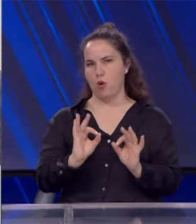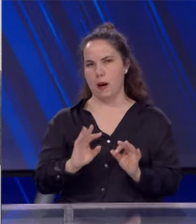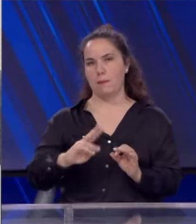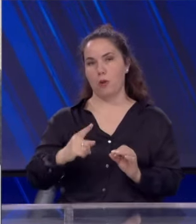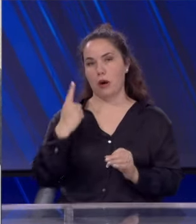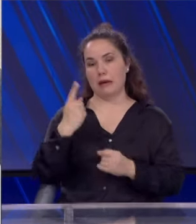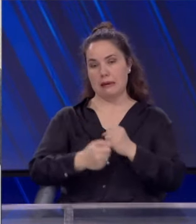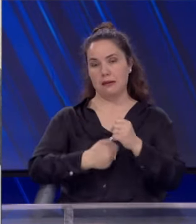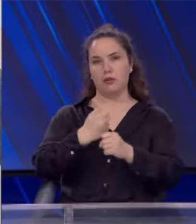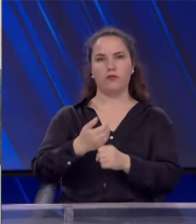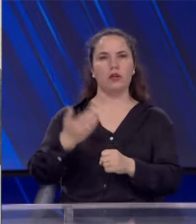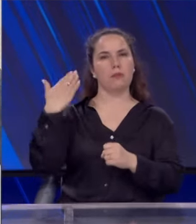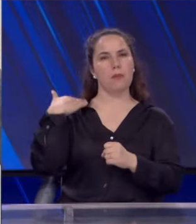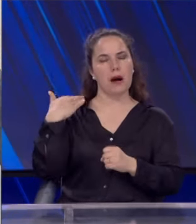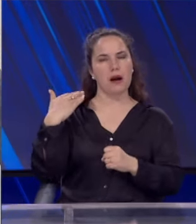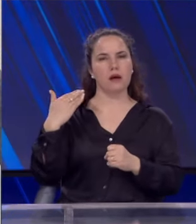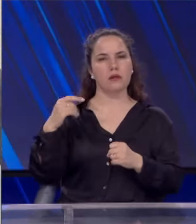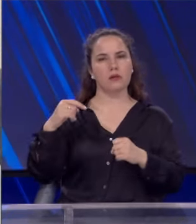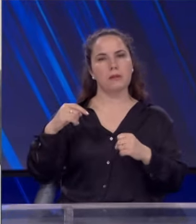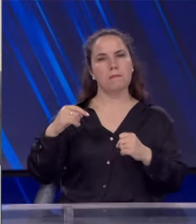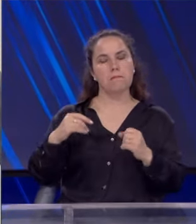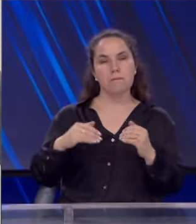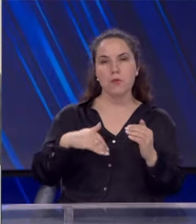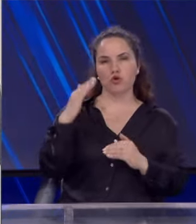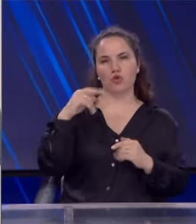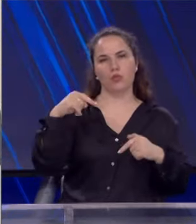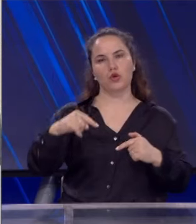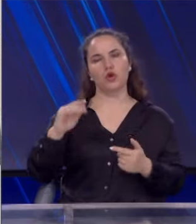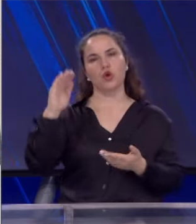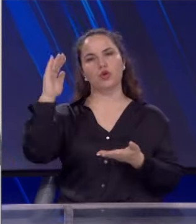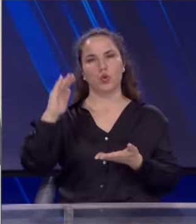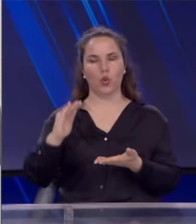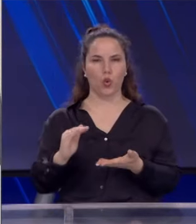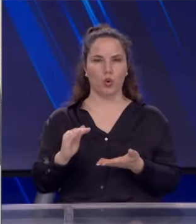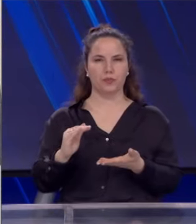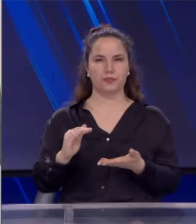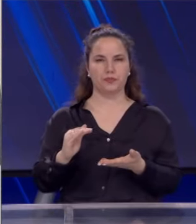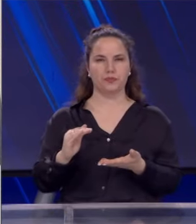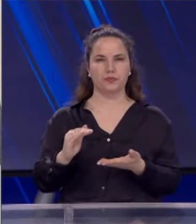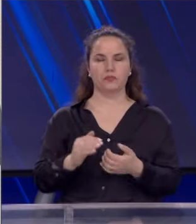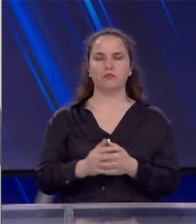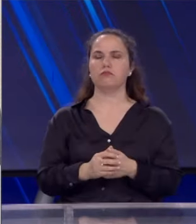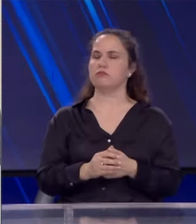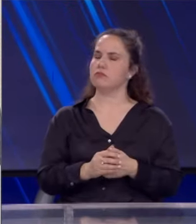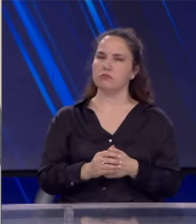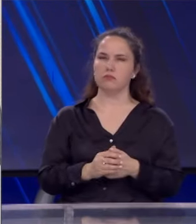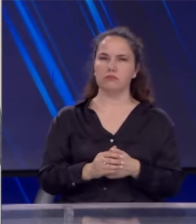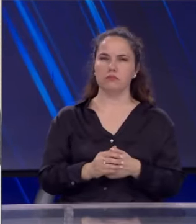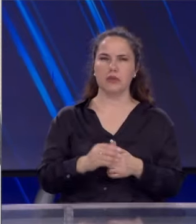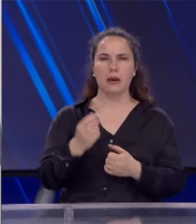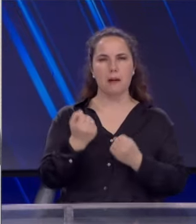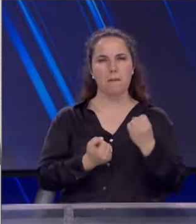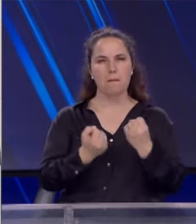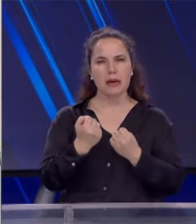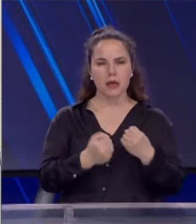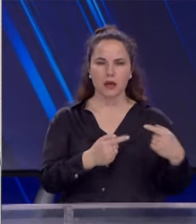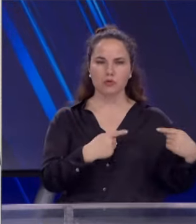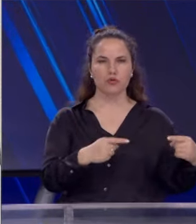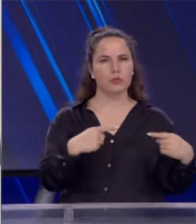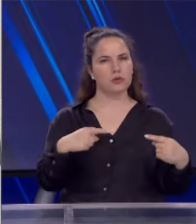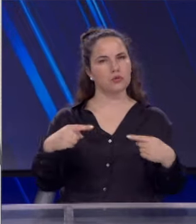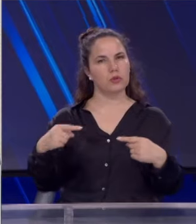referohemi nga viti 2002 dhe më të vjetra, që rezultojnë të regjistruara ose